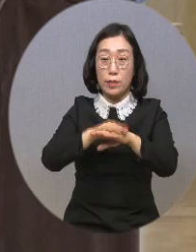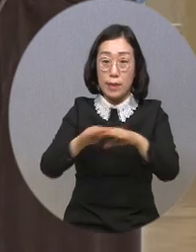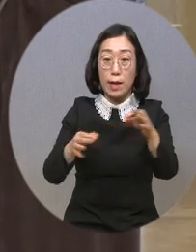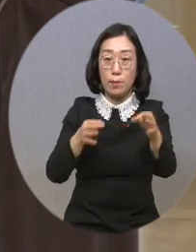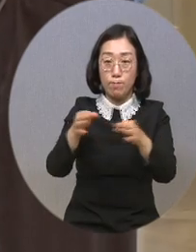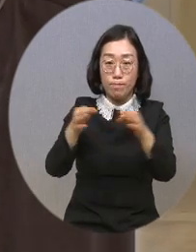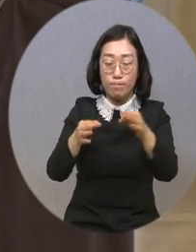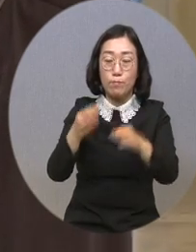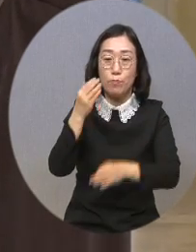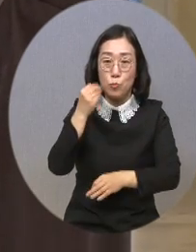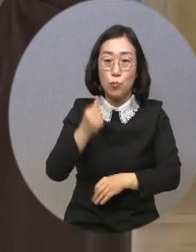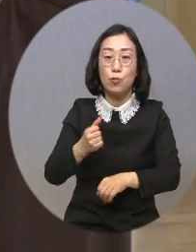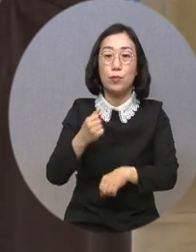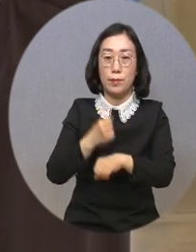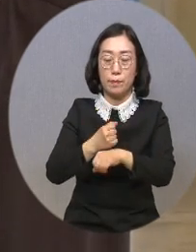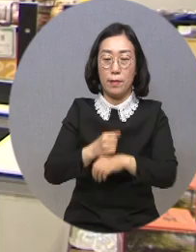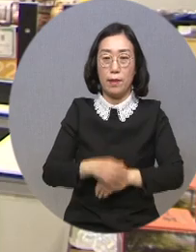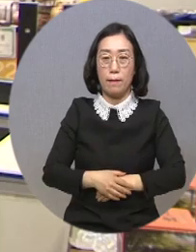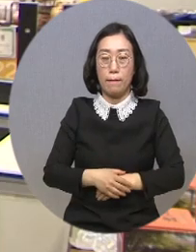비즈니스를 창출했습니다.